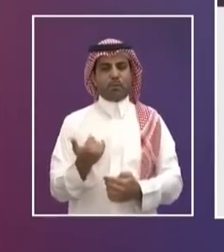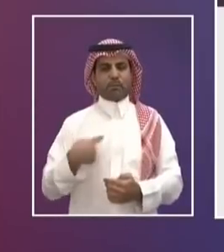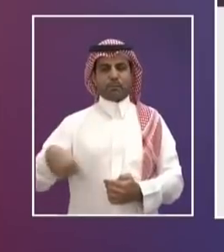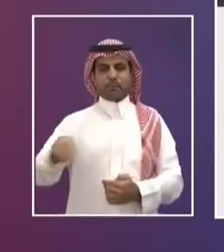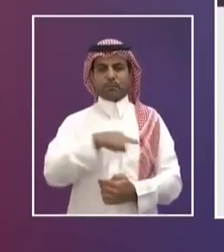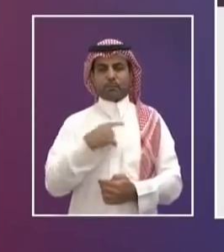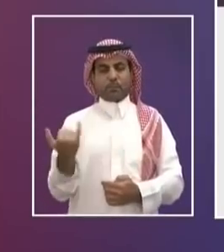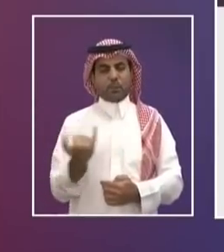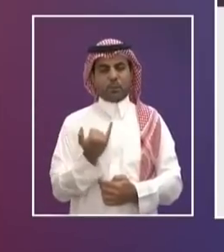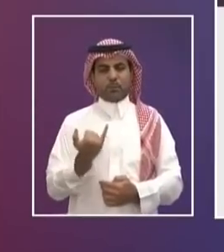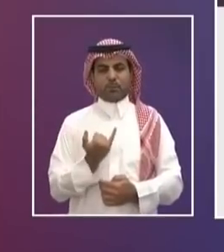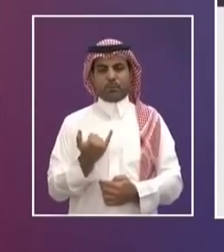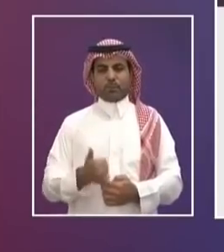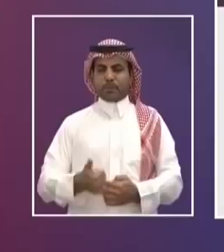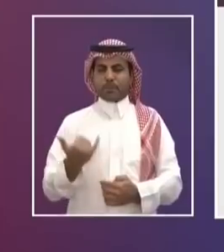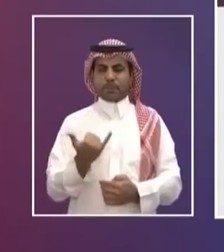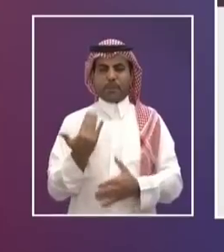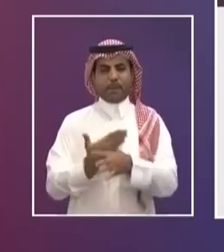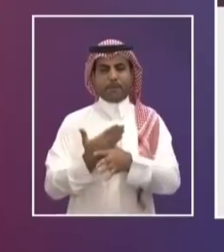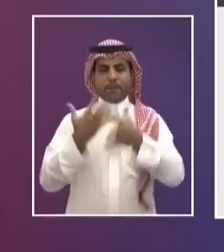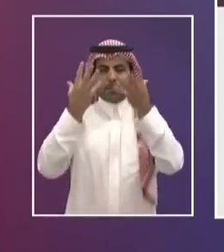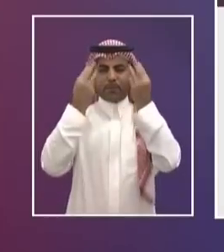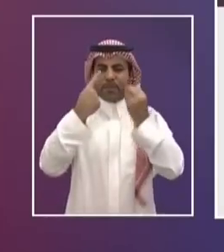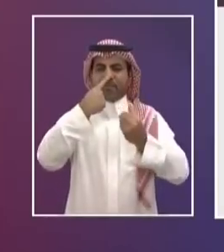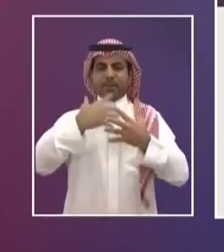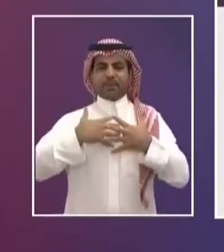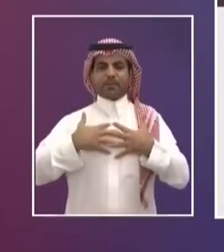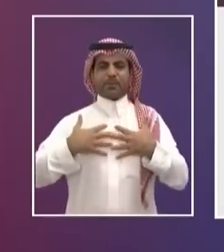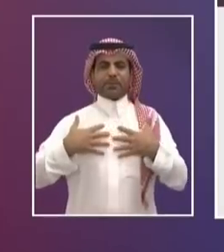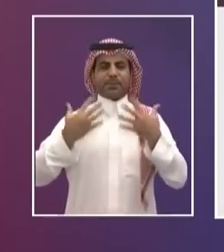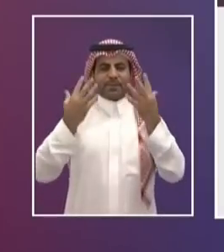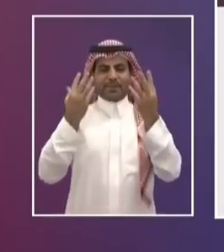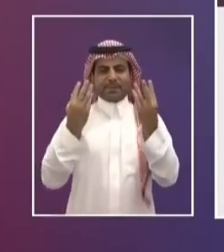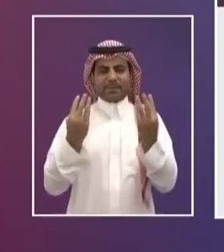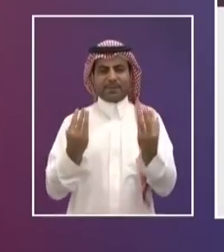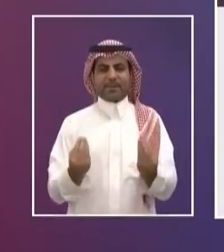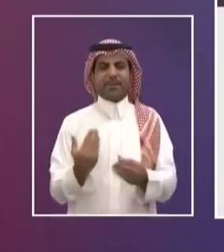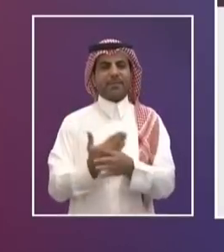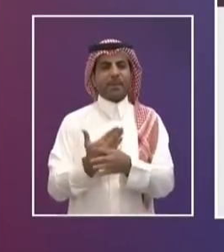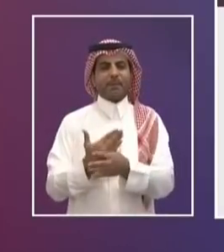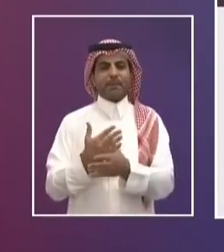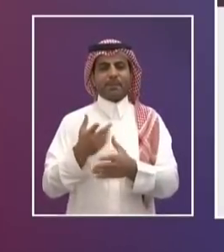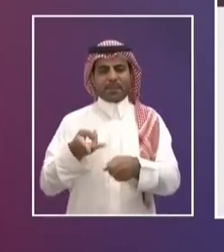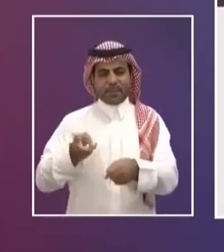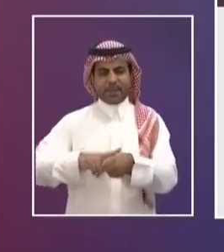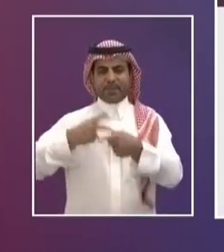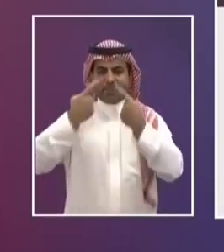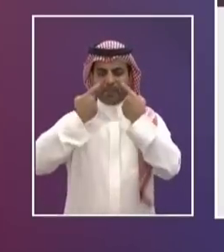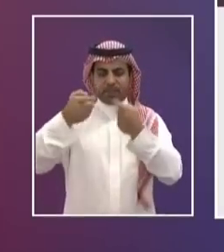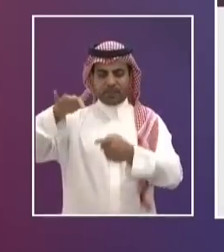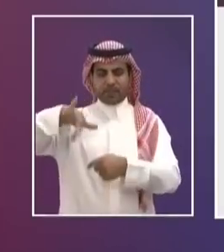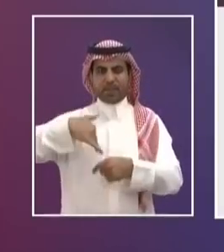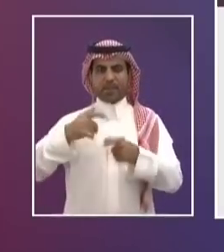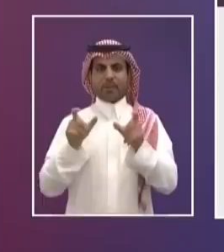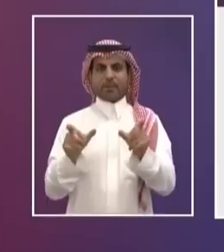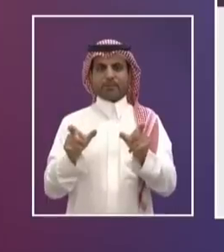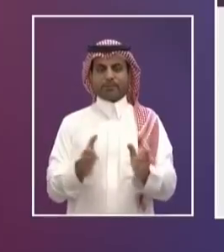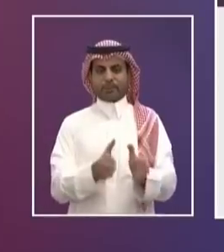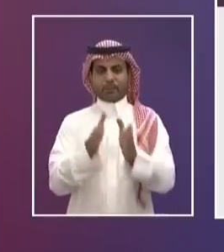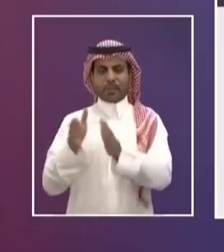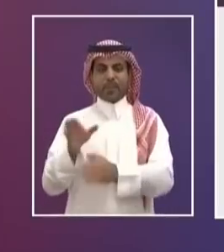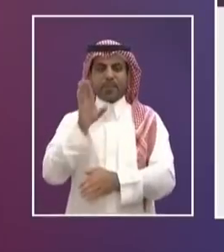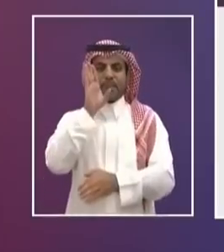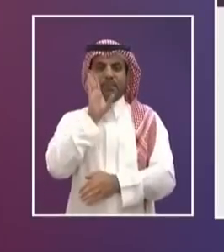لنا أمر مهم جدا ولا يقل أهمية عن رجوعنا بحذر. التأقلم